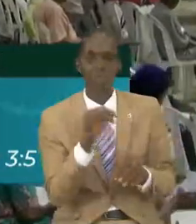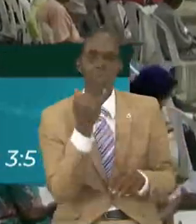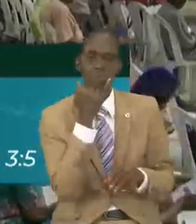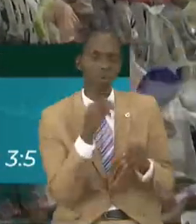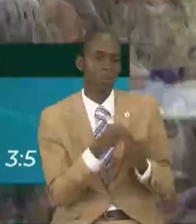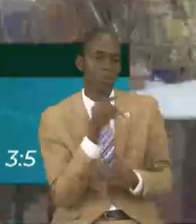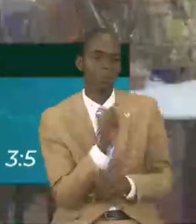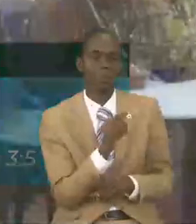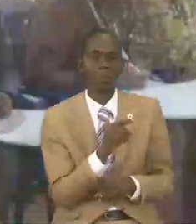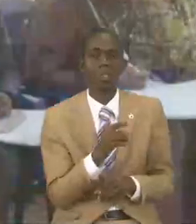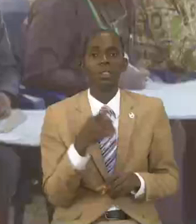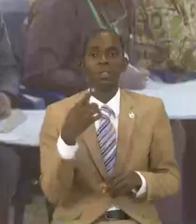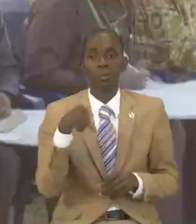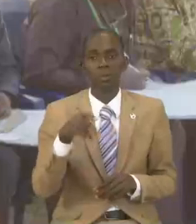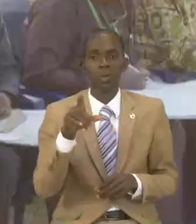Ils l'ont examiné